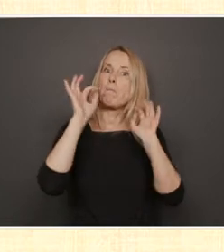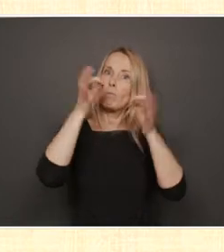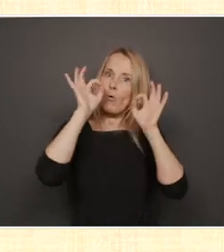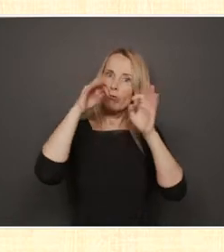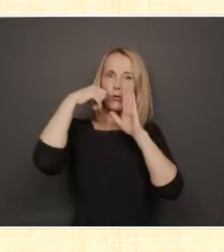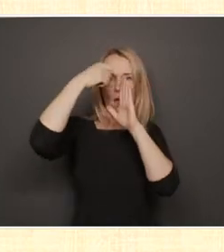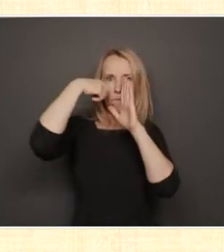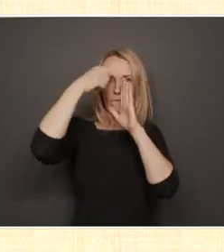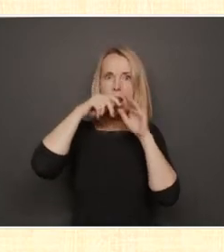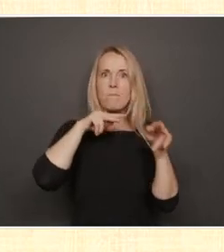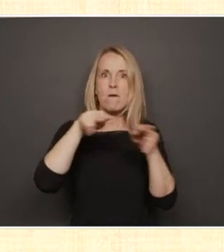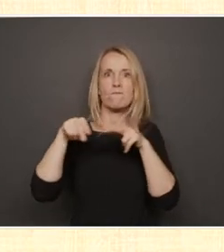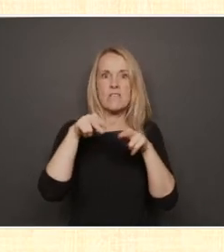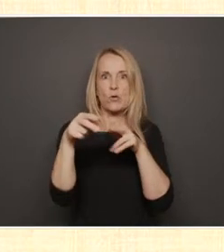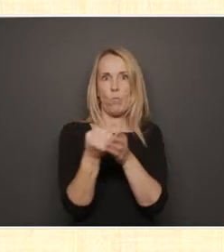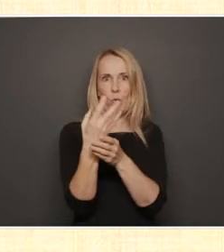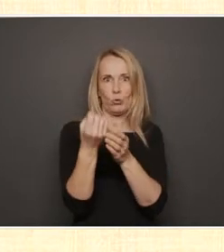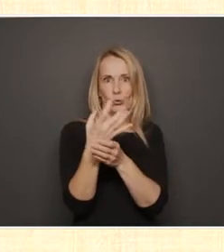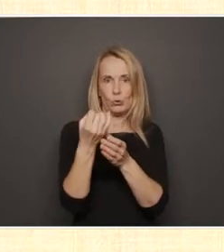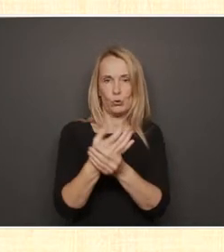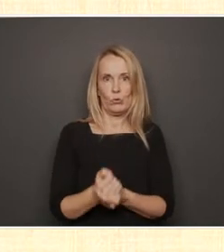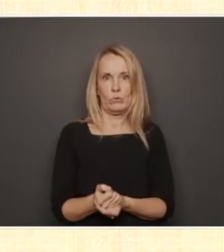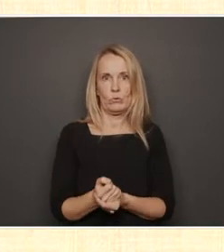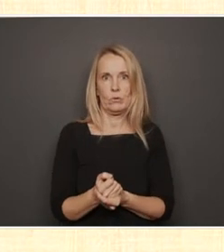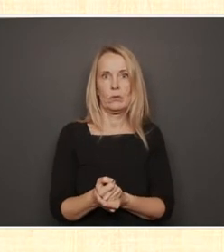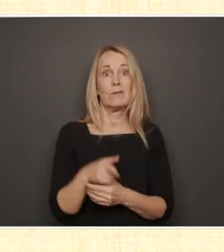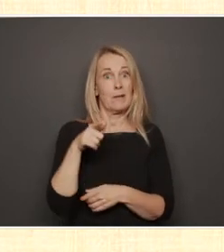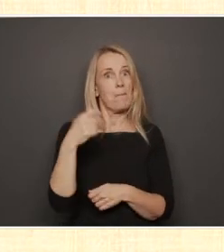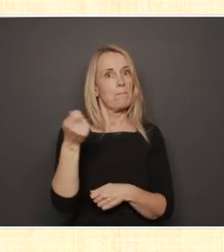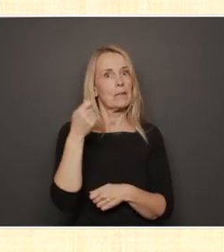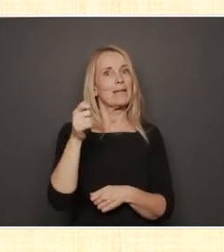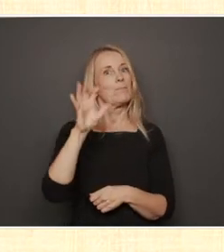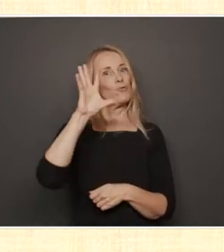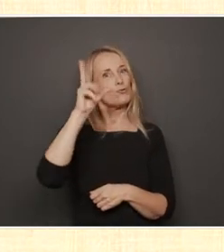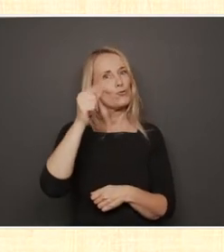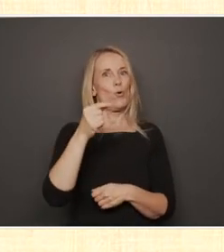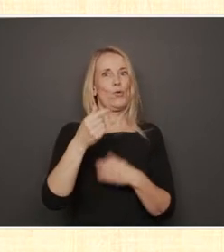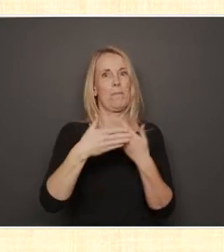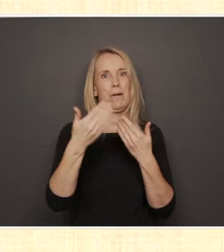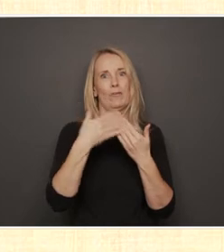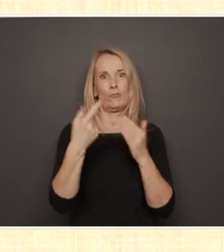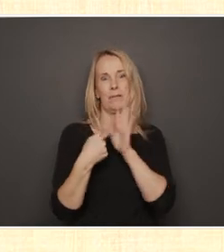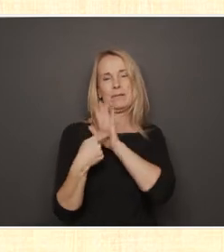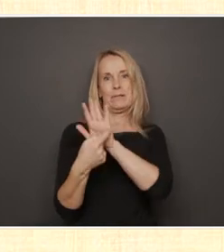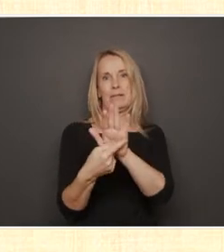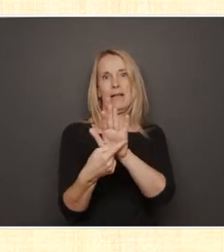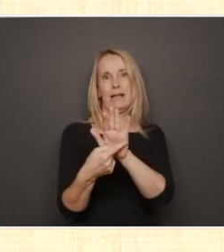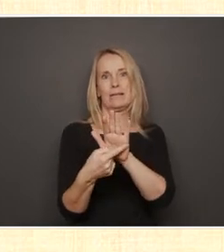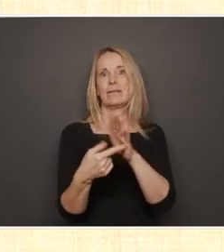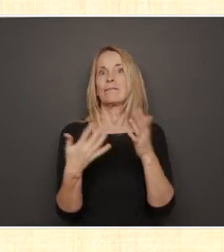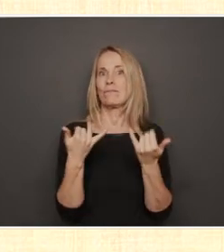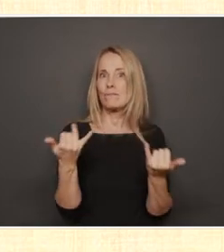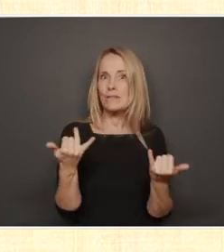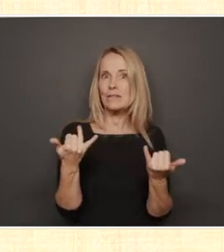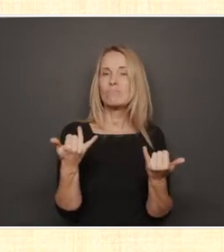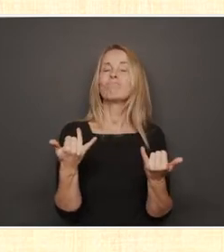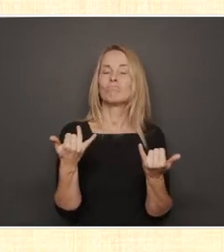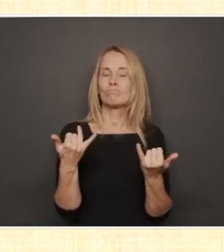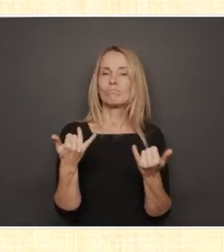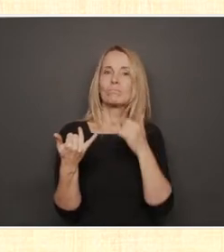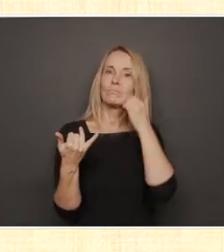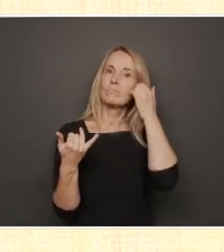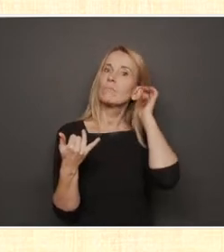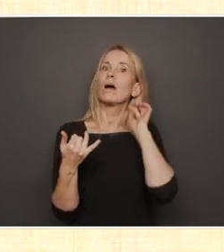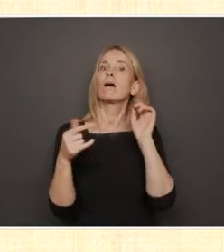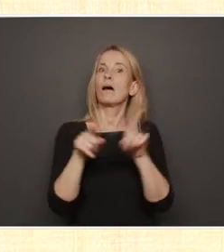und Videoproduktion. Der Betrieb ist ein schönes Beispiel dafür, wenn es darum geht zu zeigen, dass